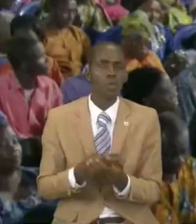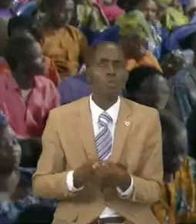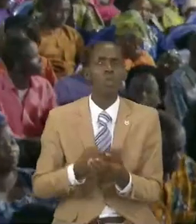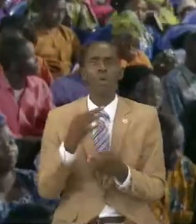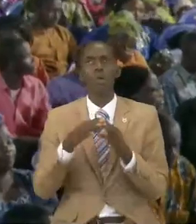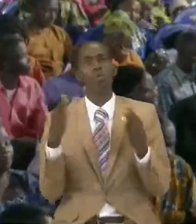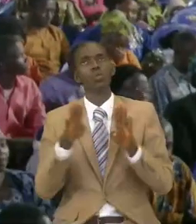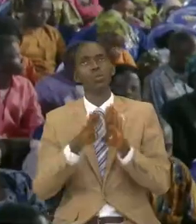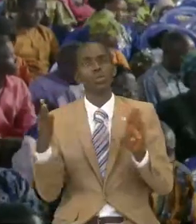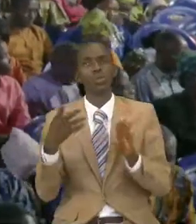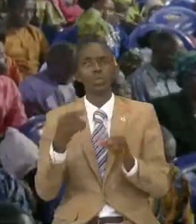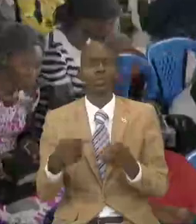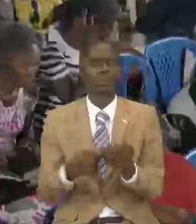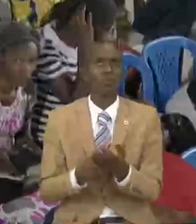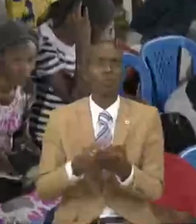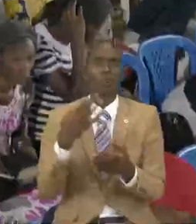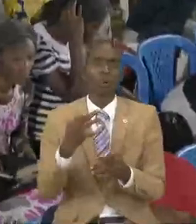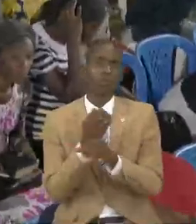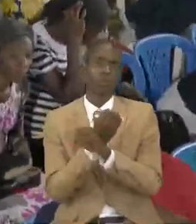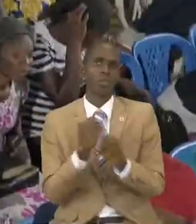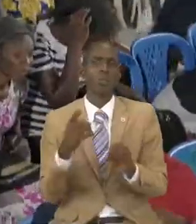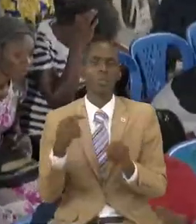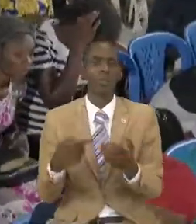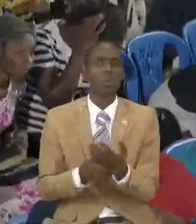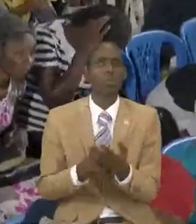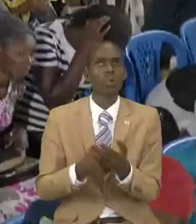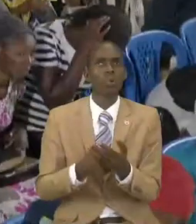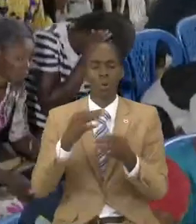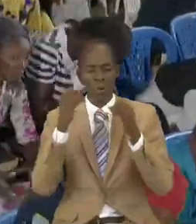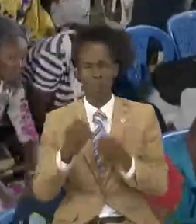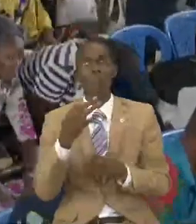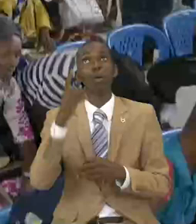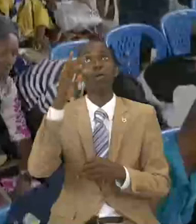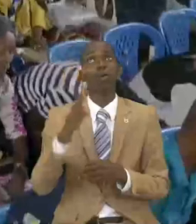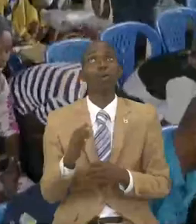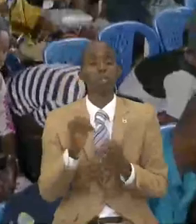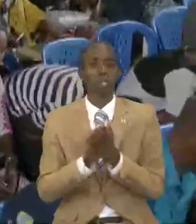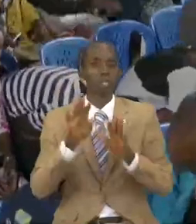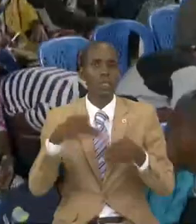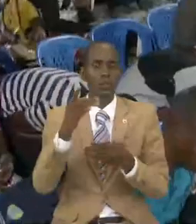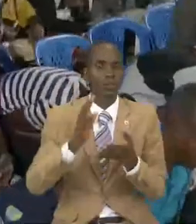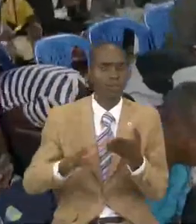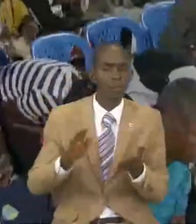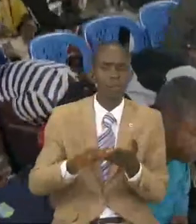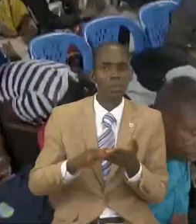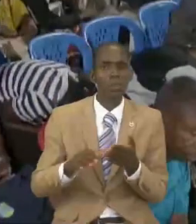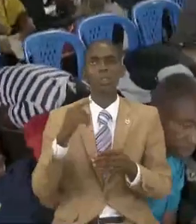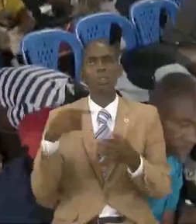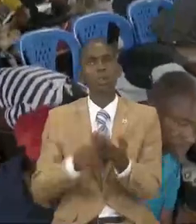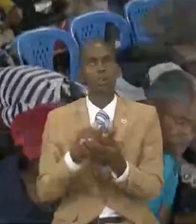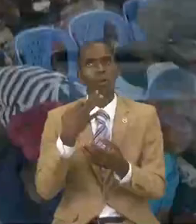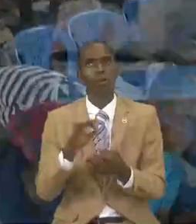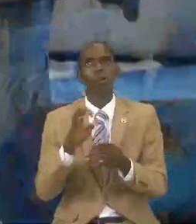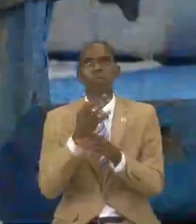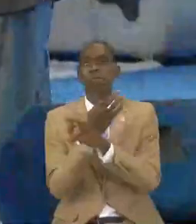bonne nouvelle du salut, l'évangile de la puissance de Dieu qui donne le pardon et la paix du cœur.